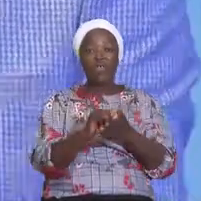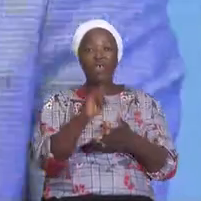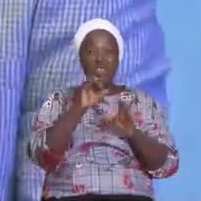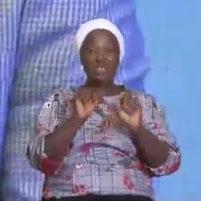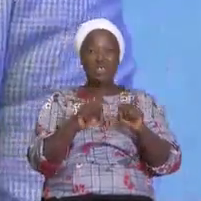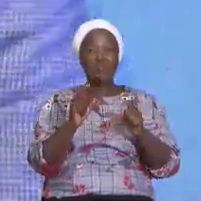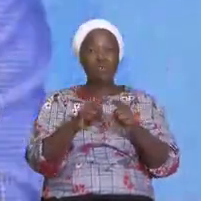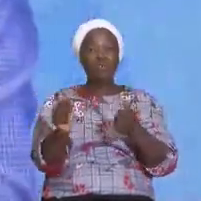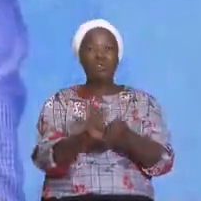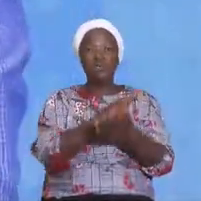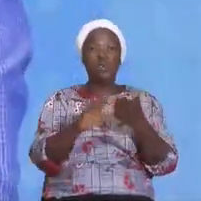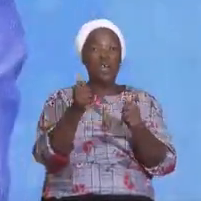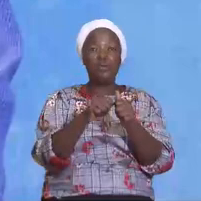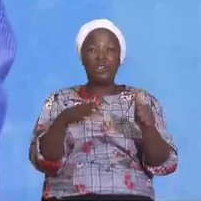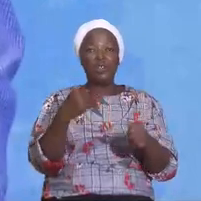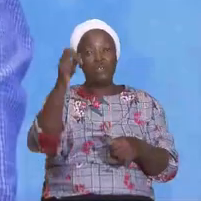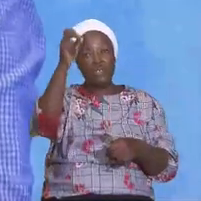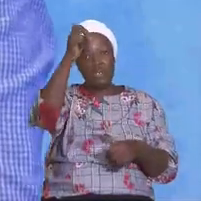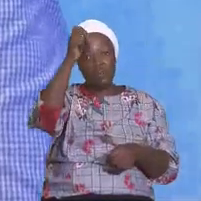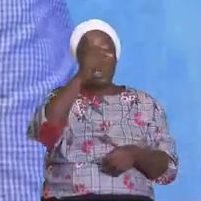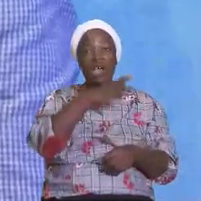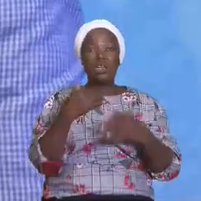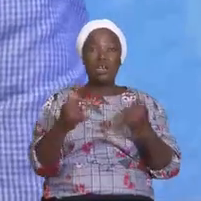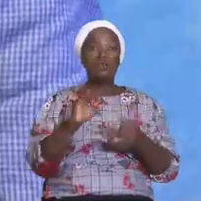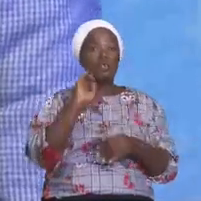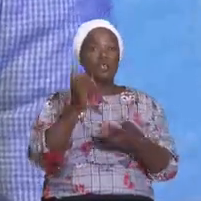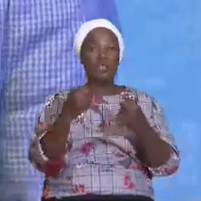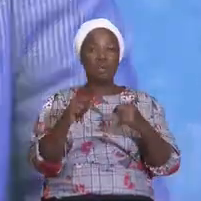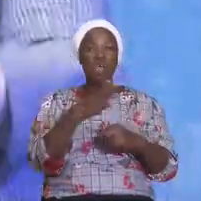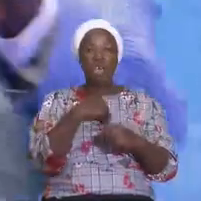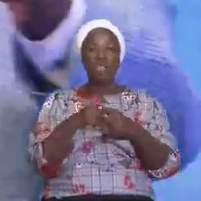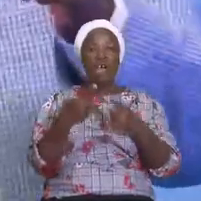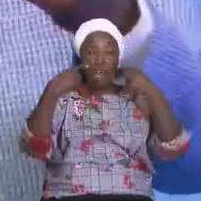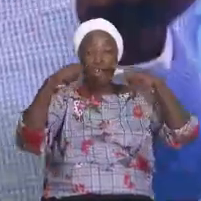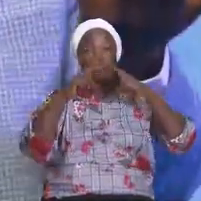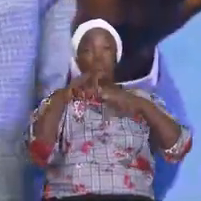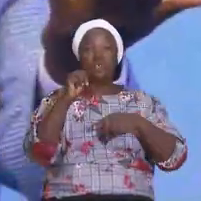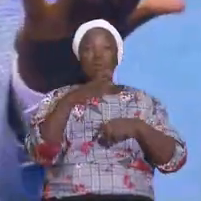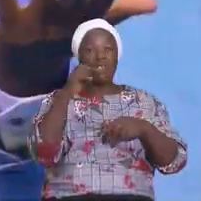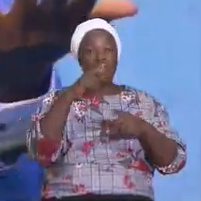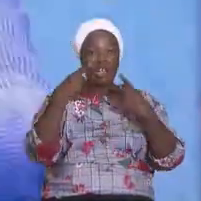du Saint-Esprit de force. La puissance qui peut détruire.